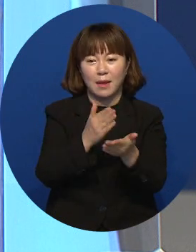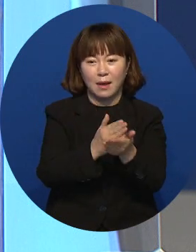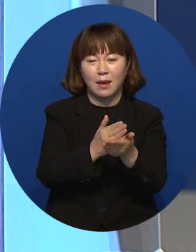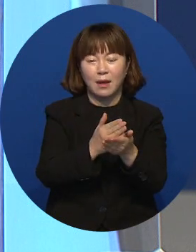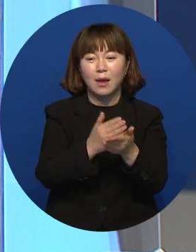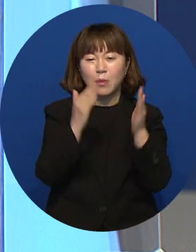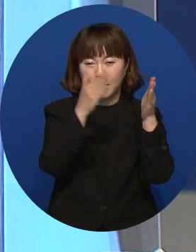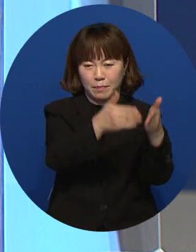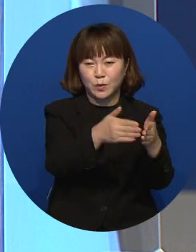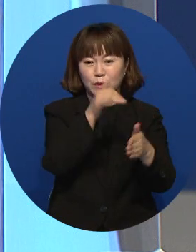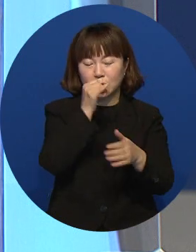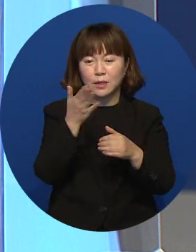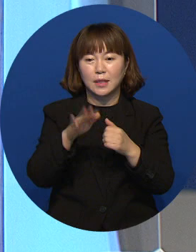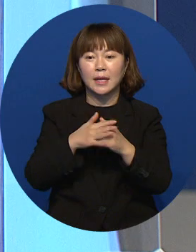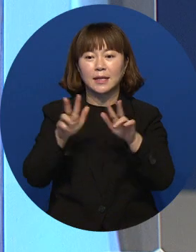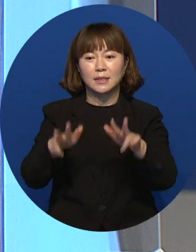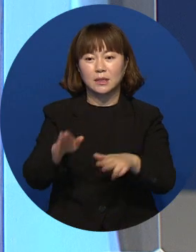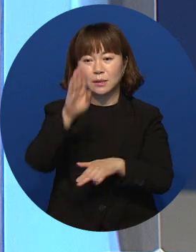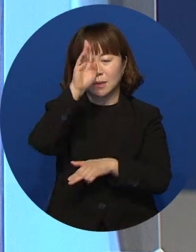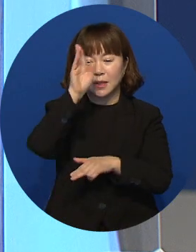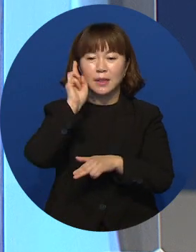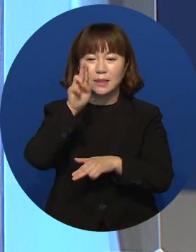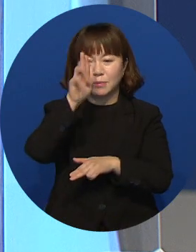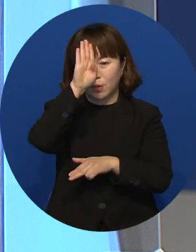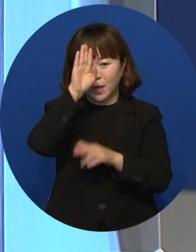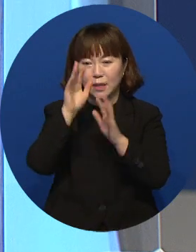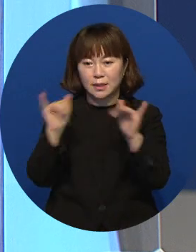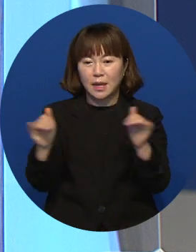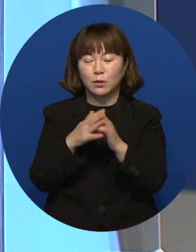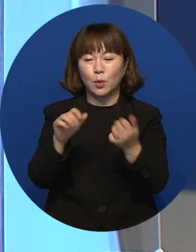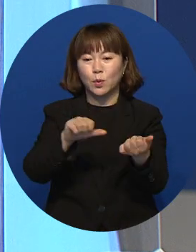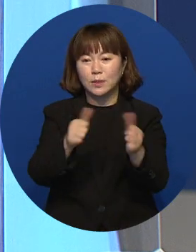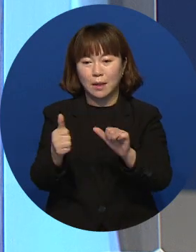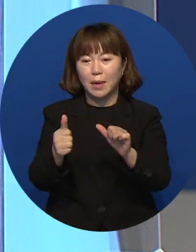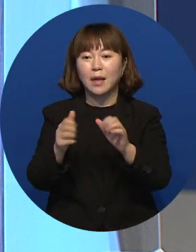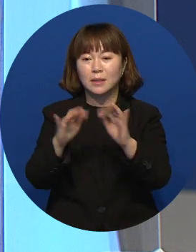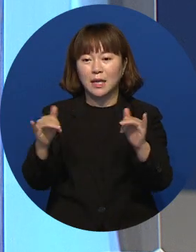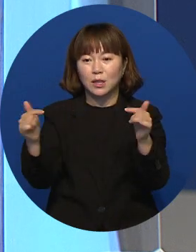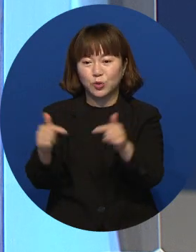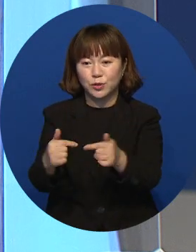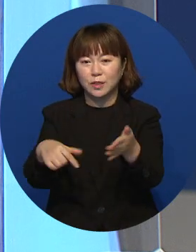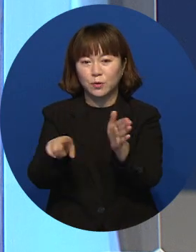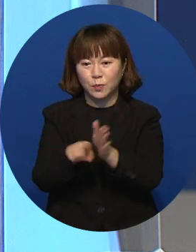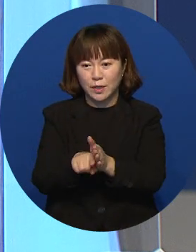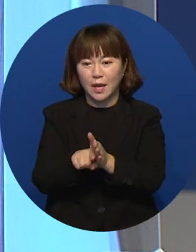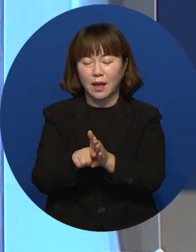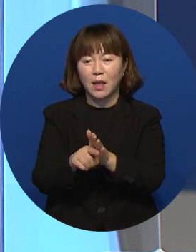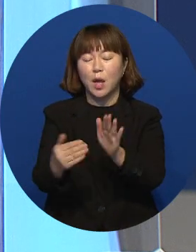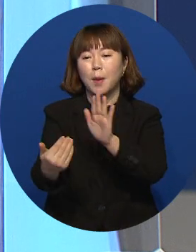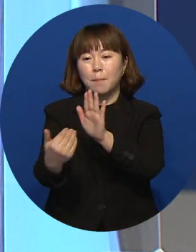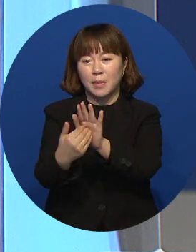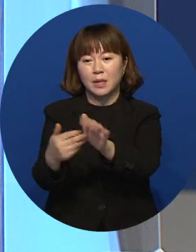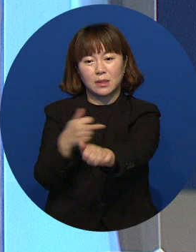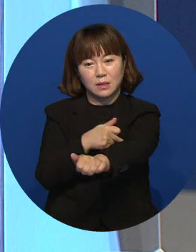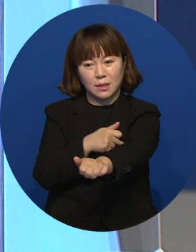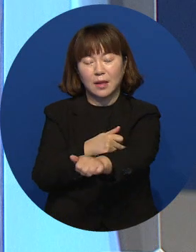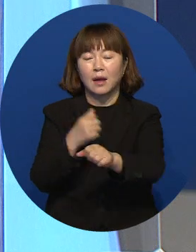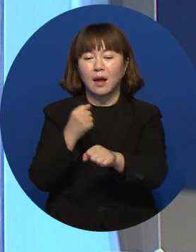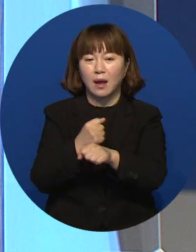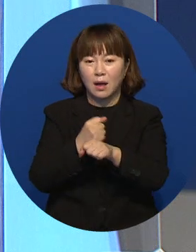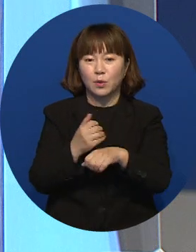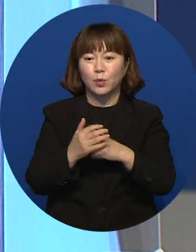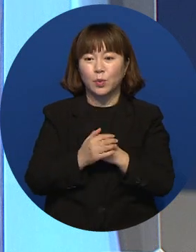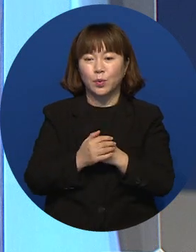이제는 중증 한자나 사망 작자를 위한 예방접종 율 제곱 또는 미 적정 자 취약계층 보호에